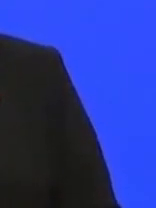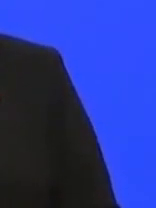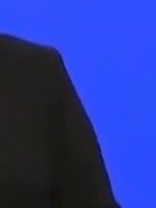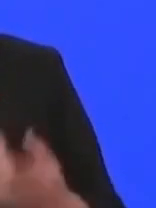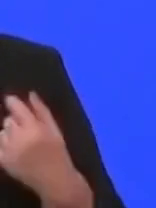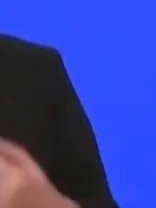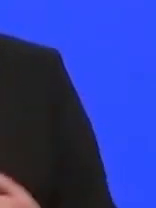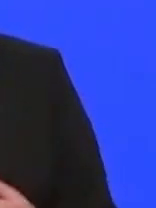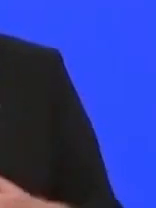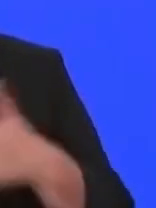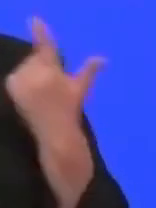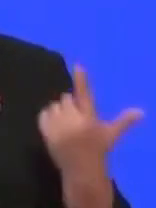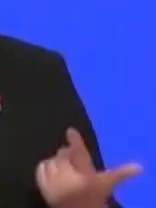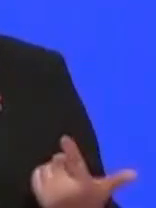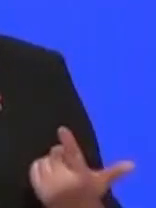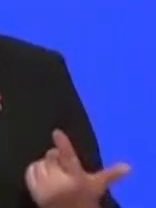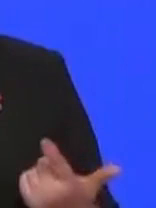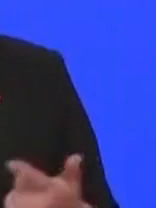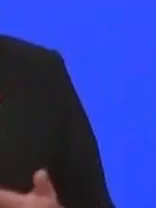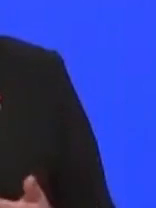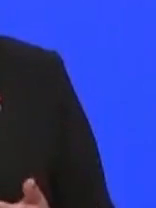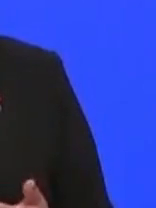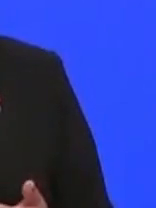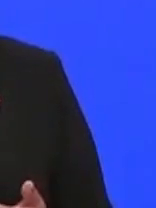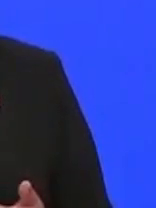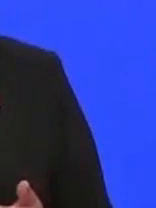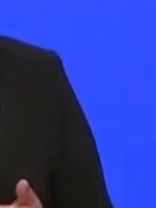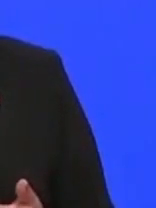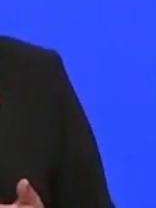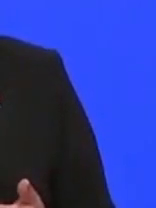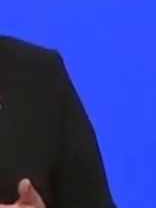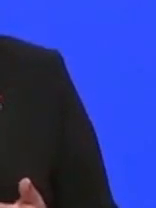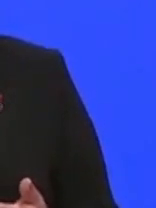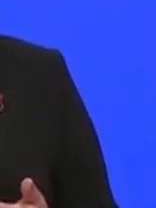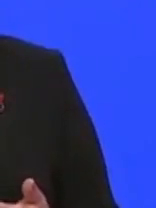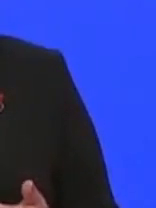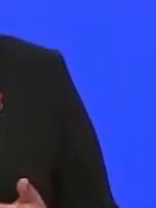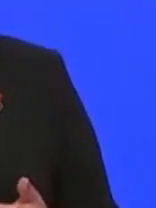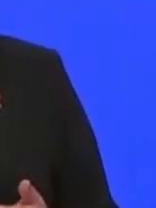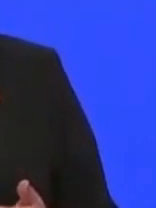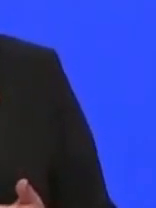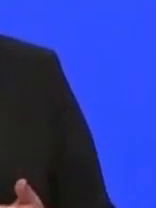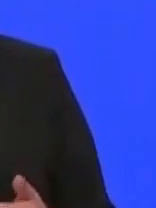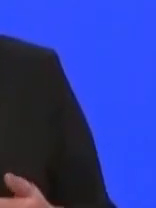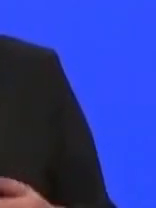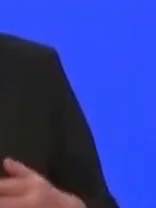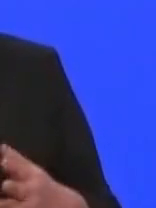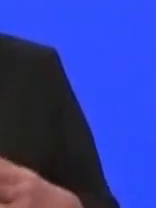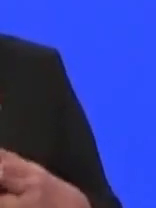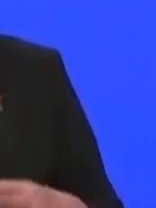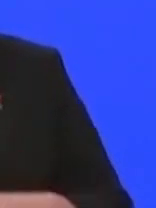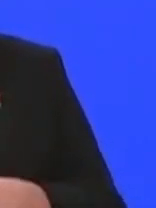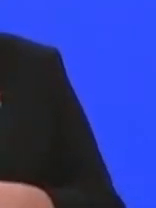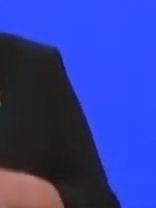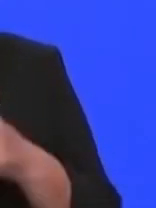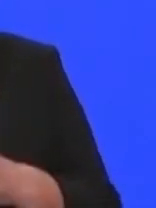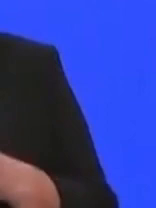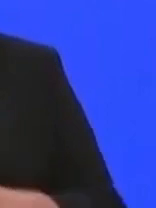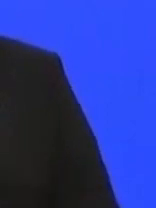Međutim, ovaj, naravno da kad su oni malo pretjerivali, da se ja to malo šarafila.